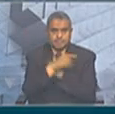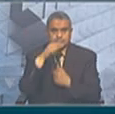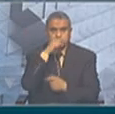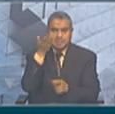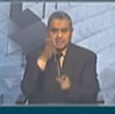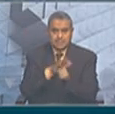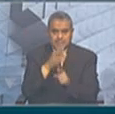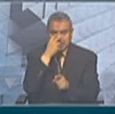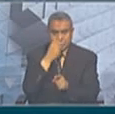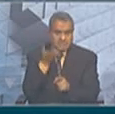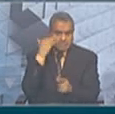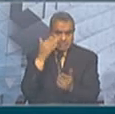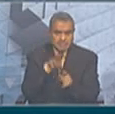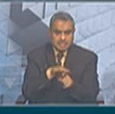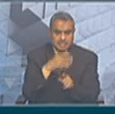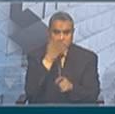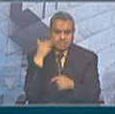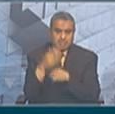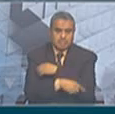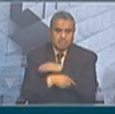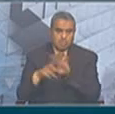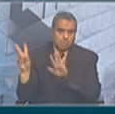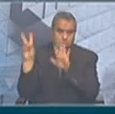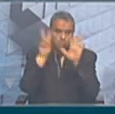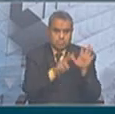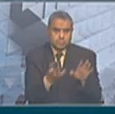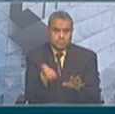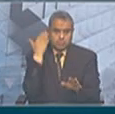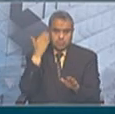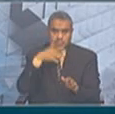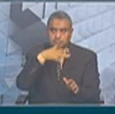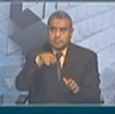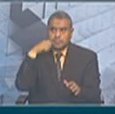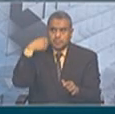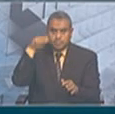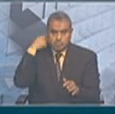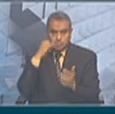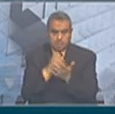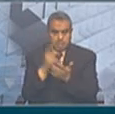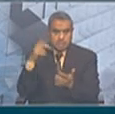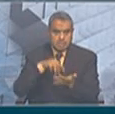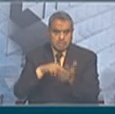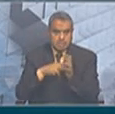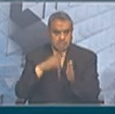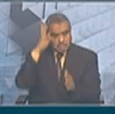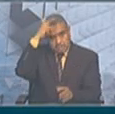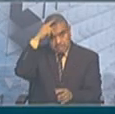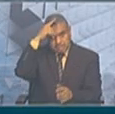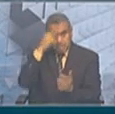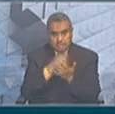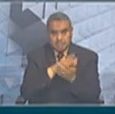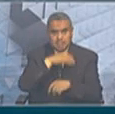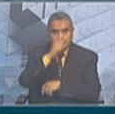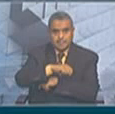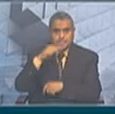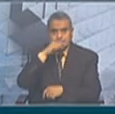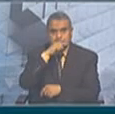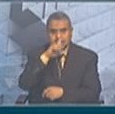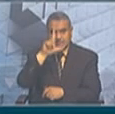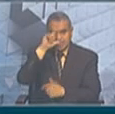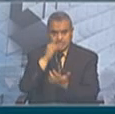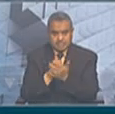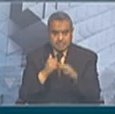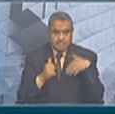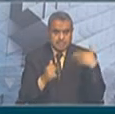بادر جينزبرغ والتي توفيت الأسبوع الماضي. وأشارت وسائل إعلام أن ترامب ينوي ترشيح القاضية إيمي كوني باريت،